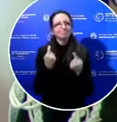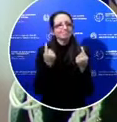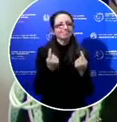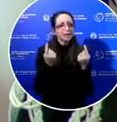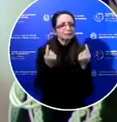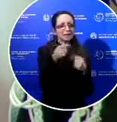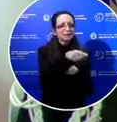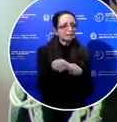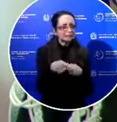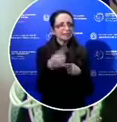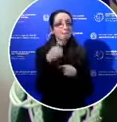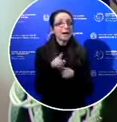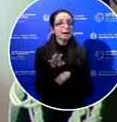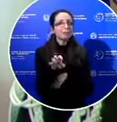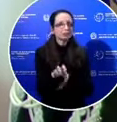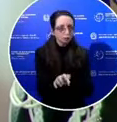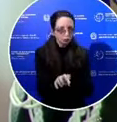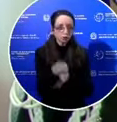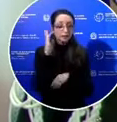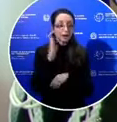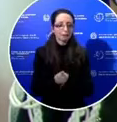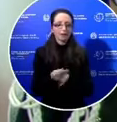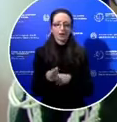in termini di riabilitazione della pena.